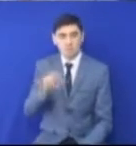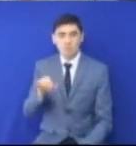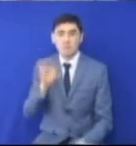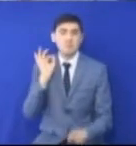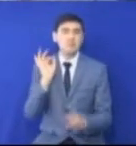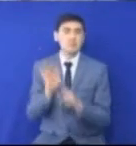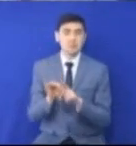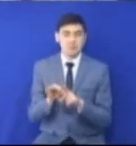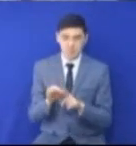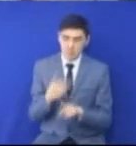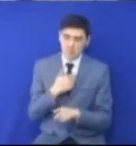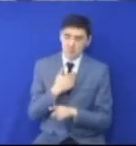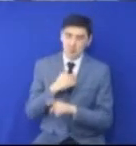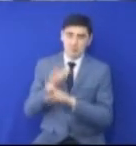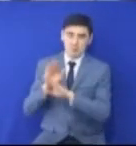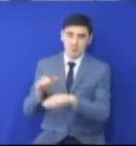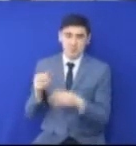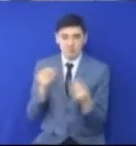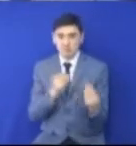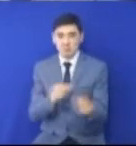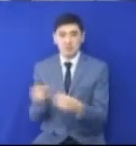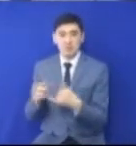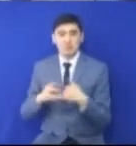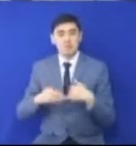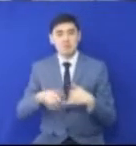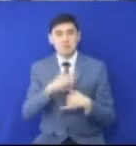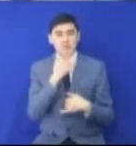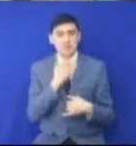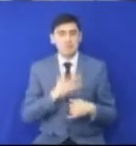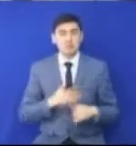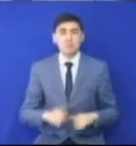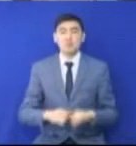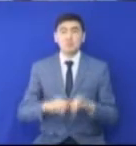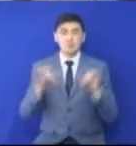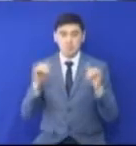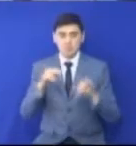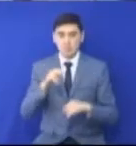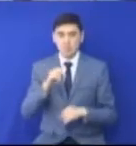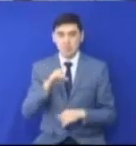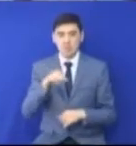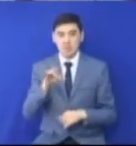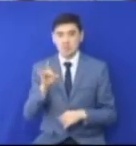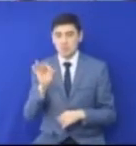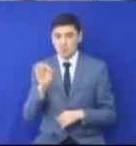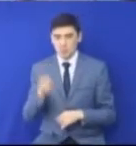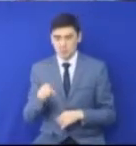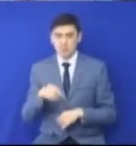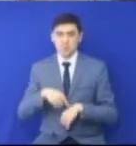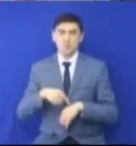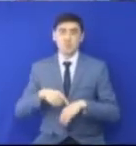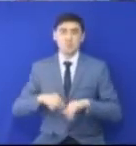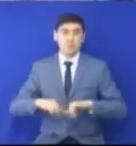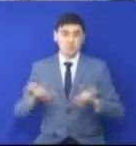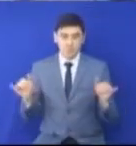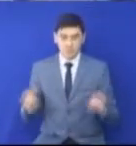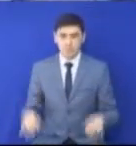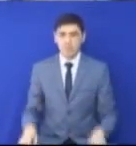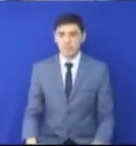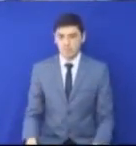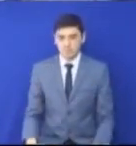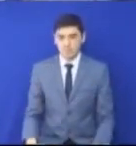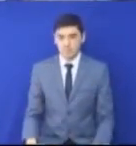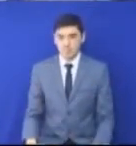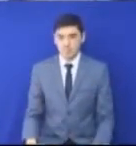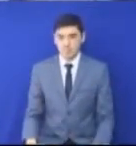деген сүйіспеншілігін арттырып, патриоттық сезімін ояту және еліне деген адал қызметі болып табылады.